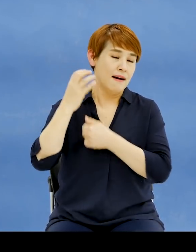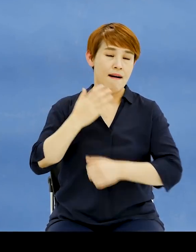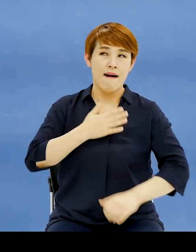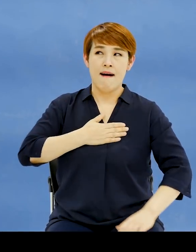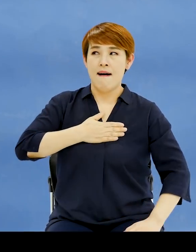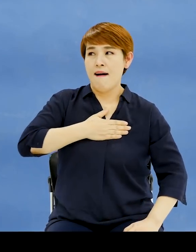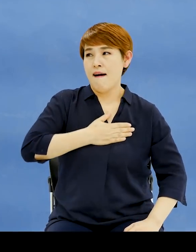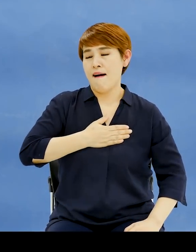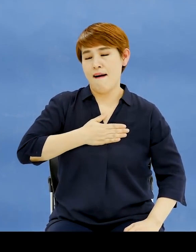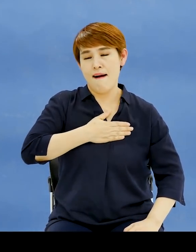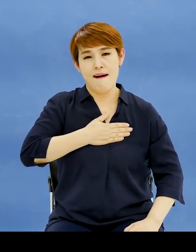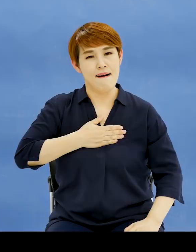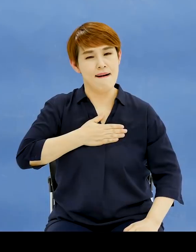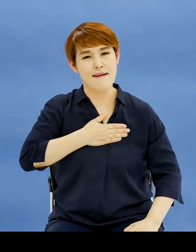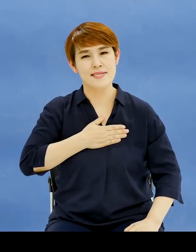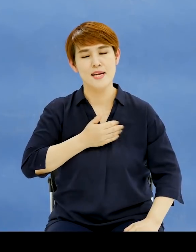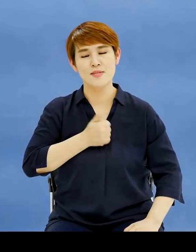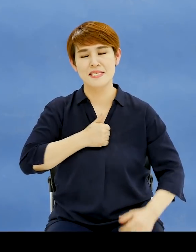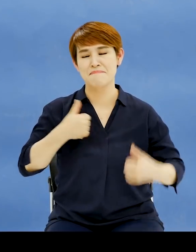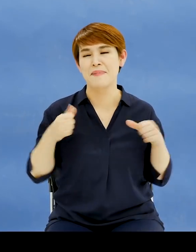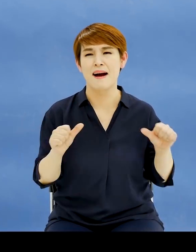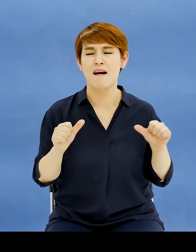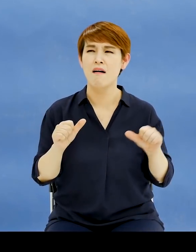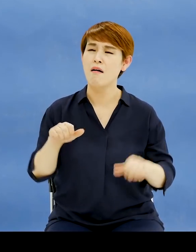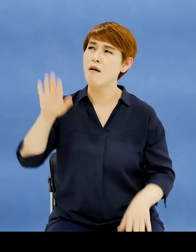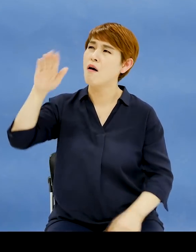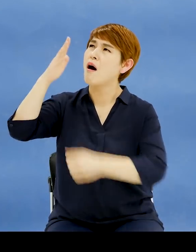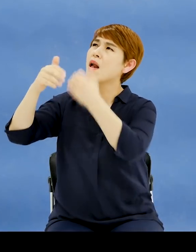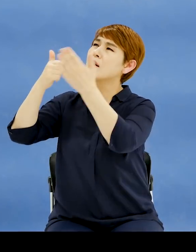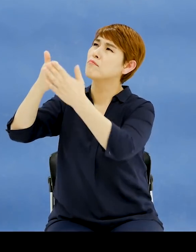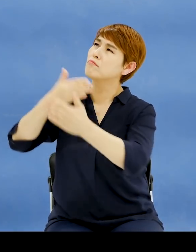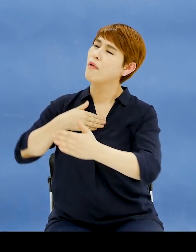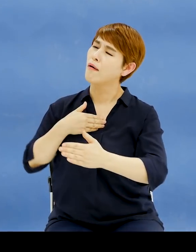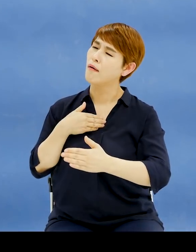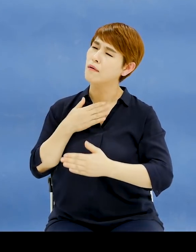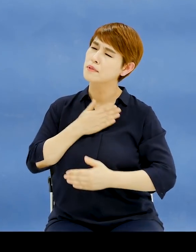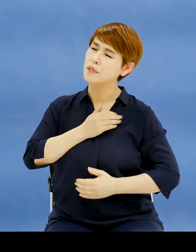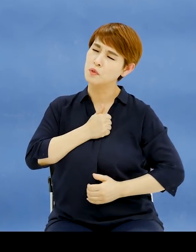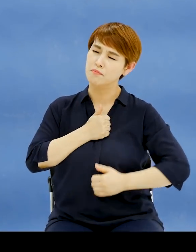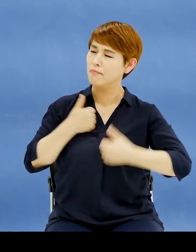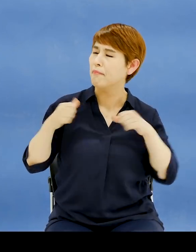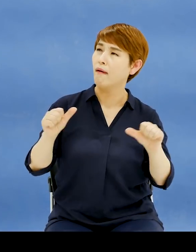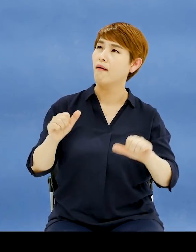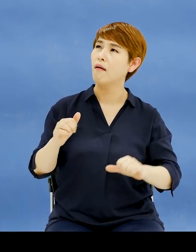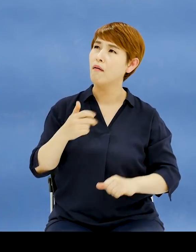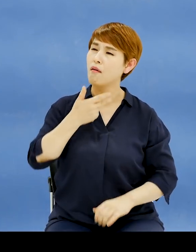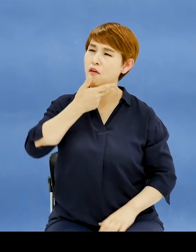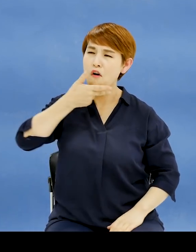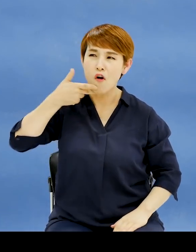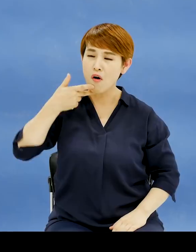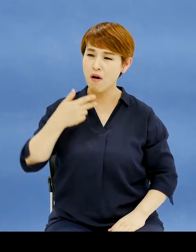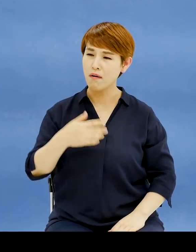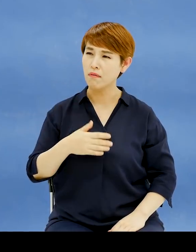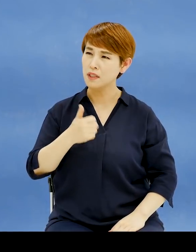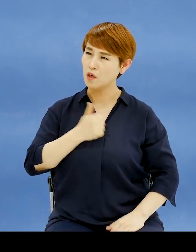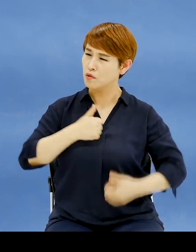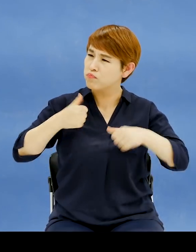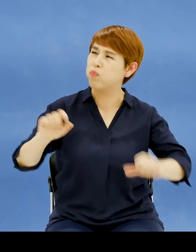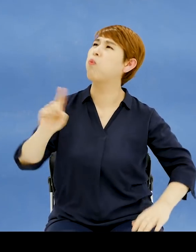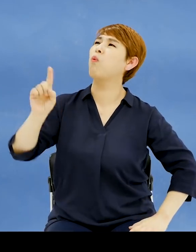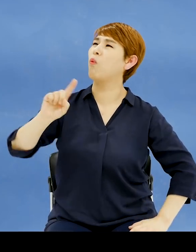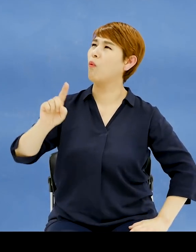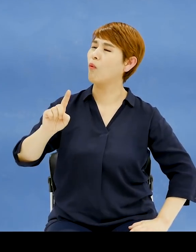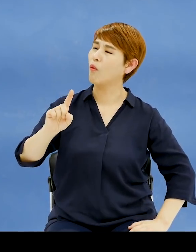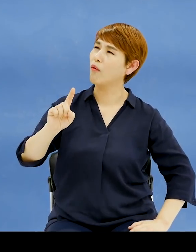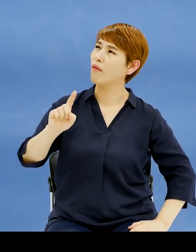너무 자존심이 상한 거예요. 예. 그래서 하나님께 하나님 나 너무 자존심 상한다. 어. 제가 인생 살면서 영어 가지고 자존심 상할